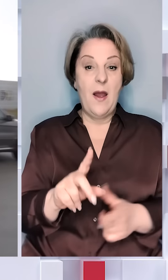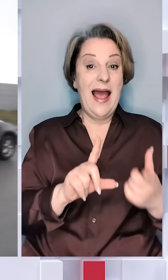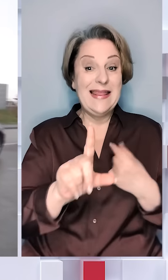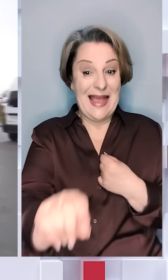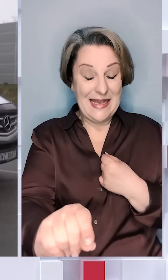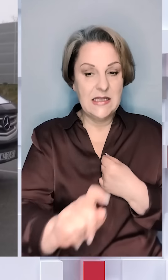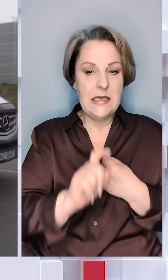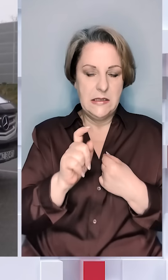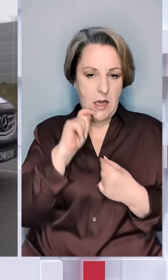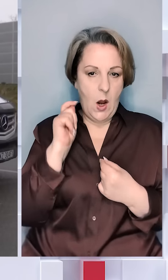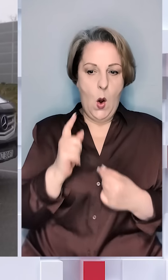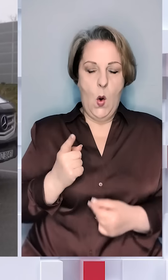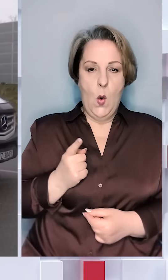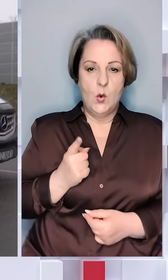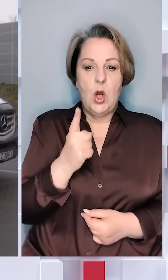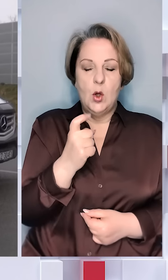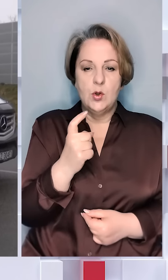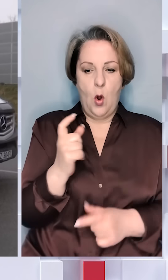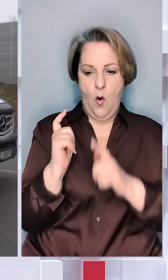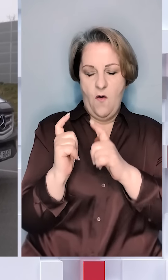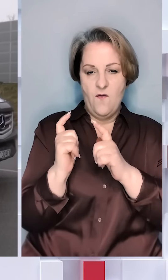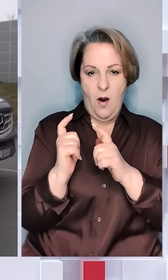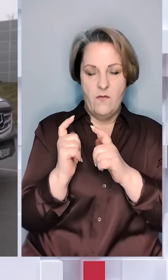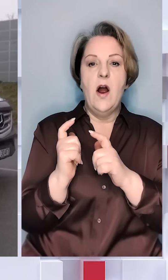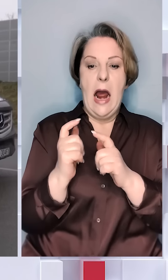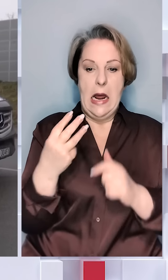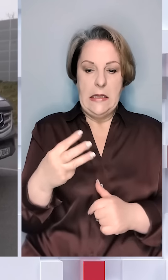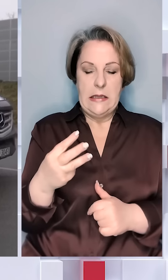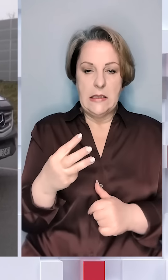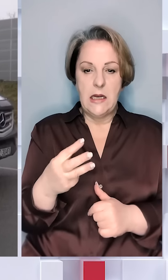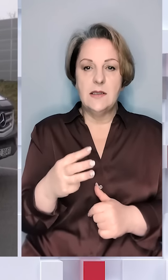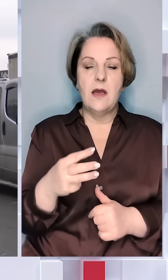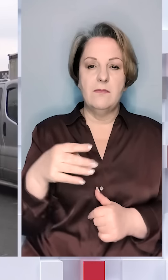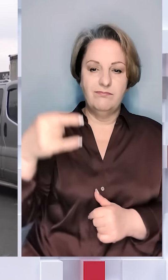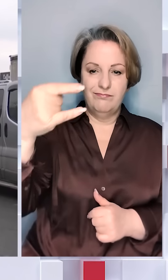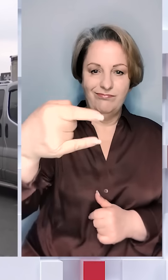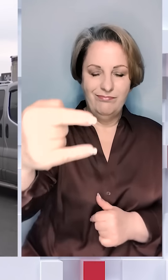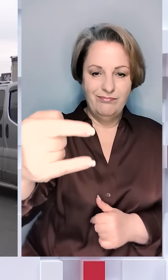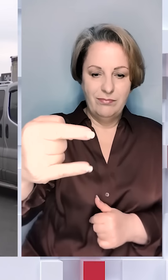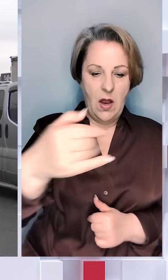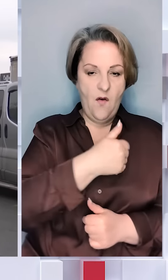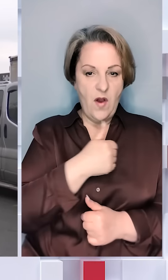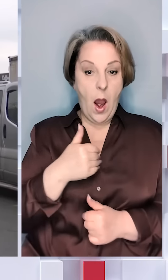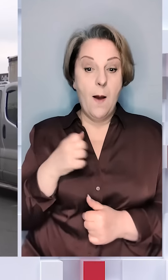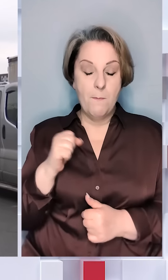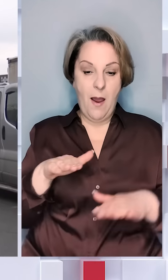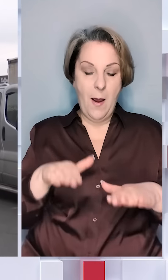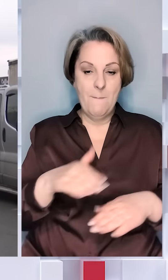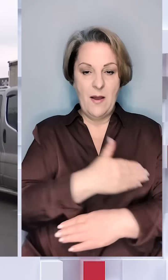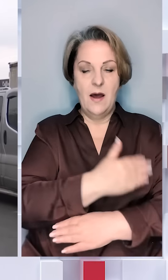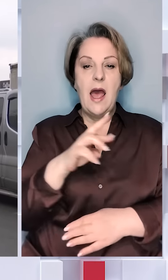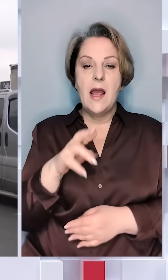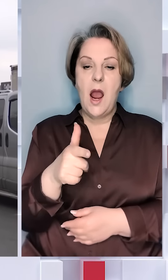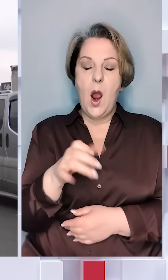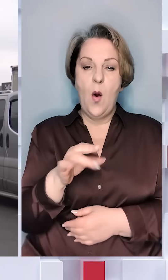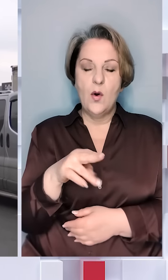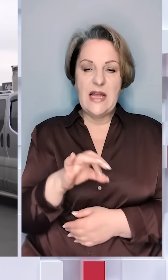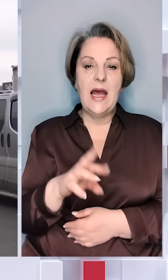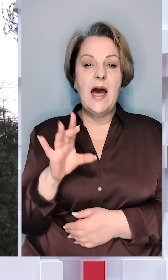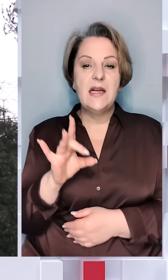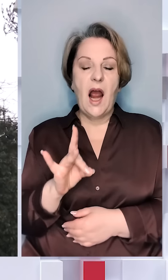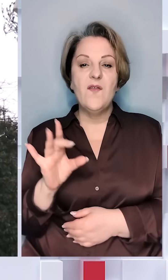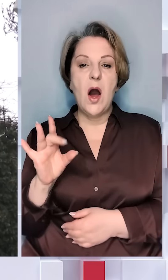виїзд із України очікували 100 ваговозів і ще 30 стояли на території Польщі. Тим часом на пунктах пропуску